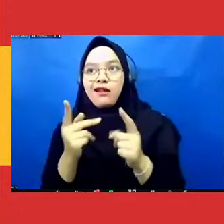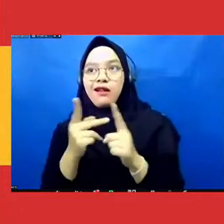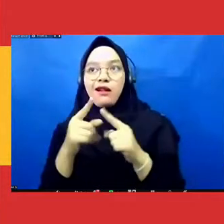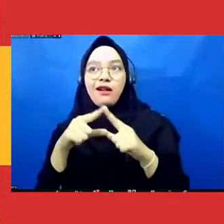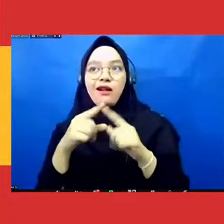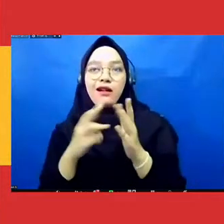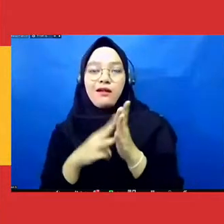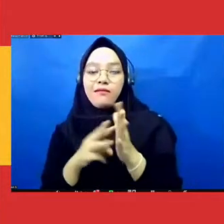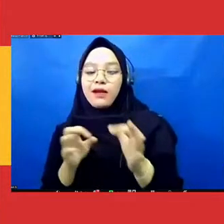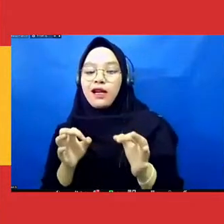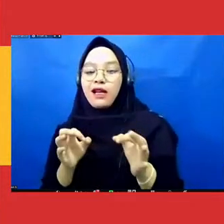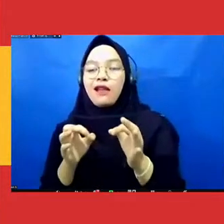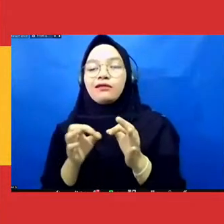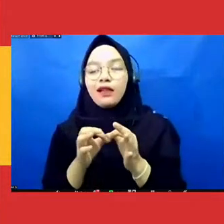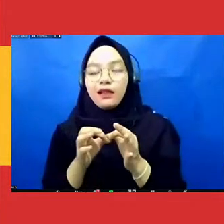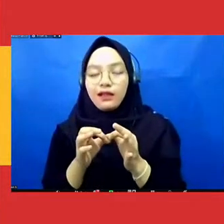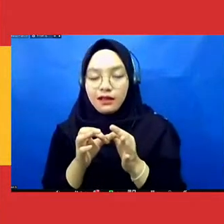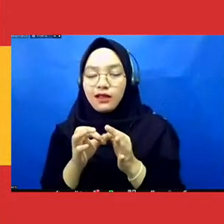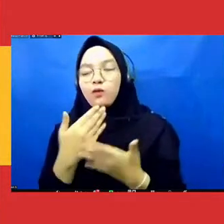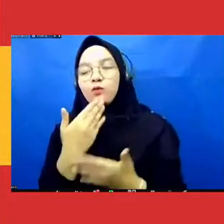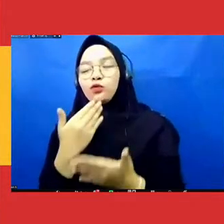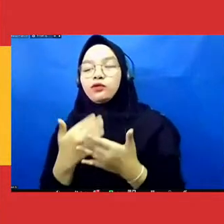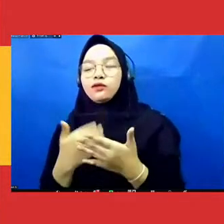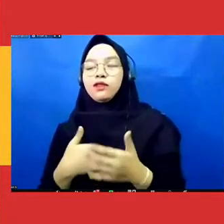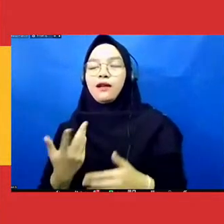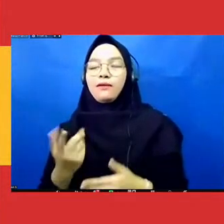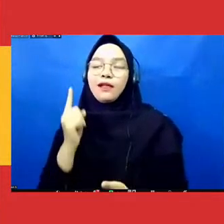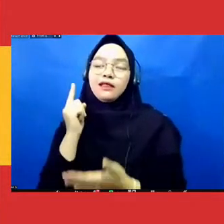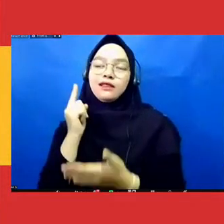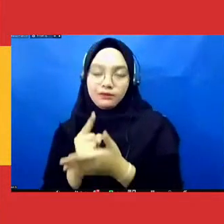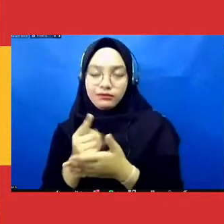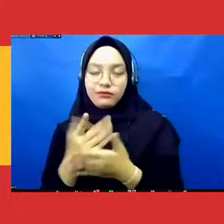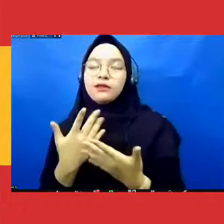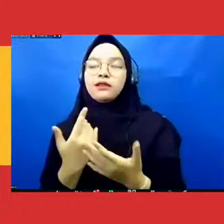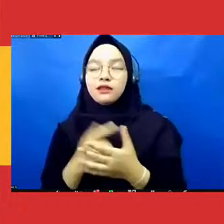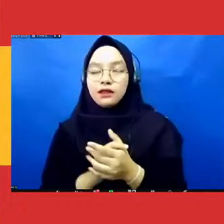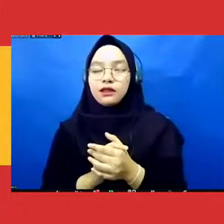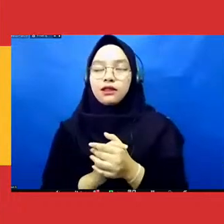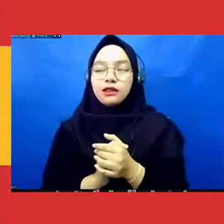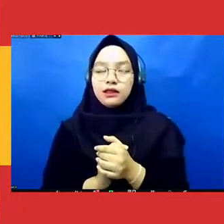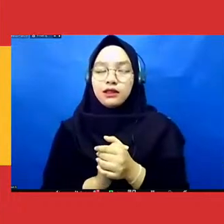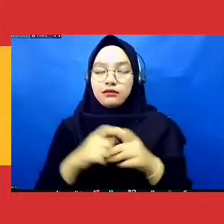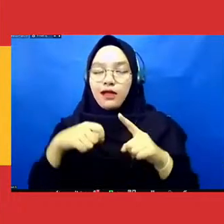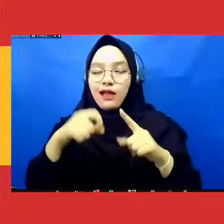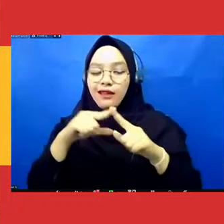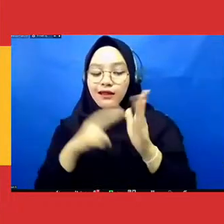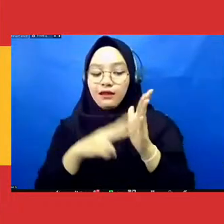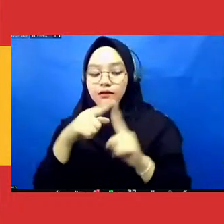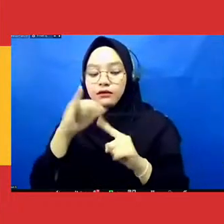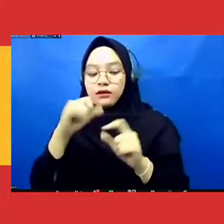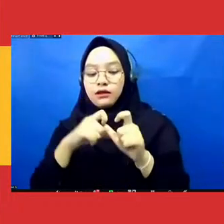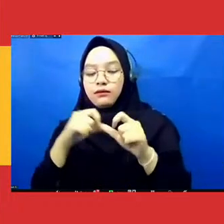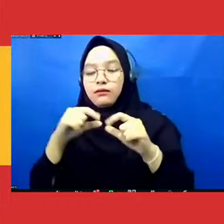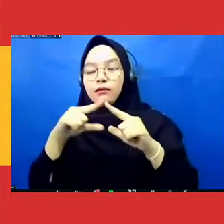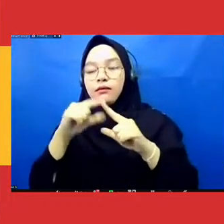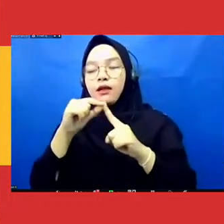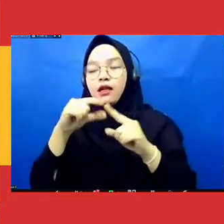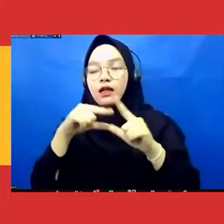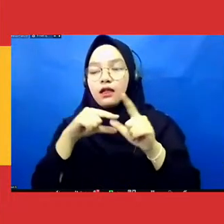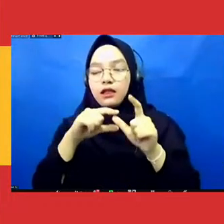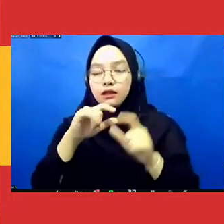memiliki prinsip partisipasi, kemudian akuntabilitas, kemudian ada pemberdayaan